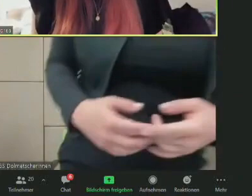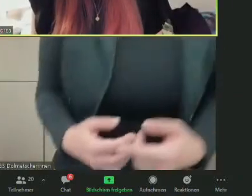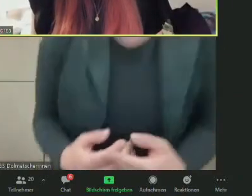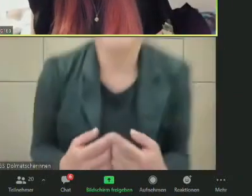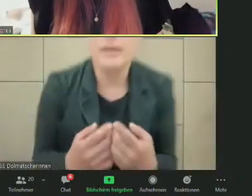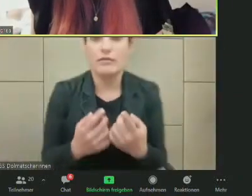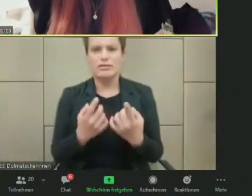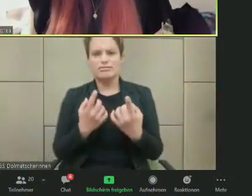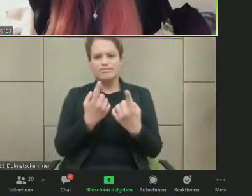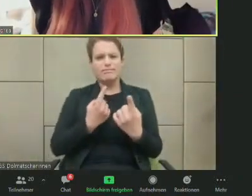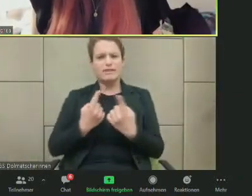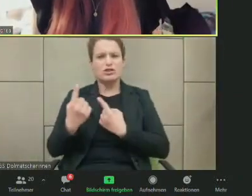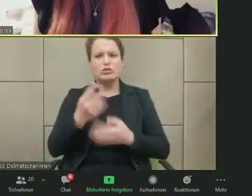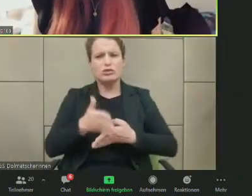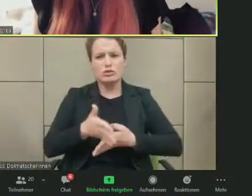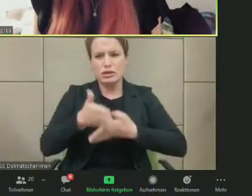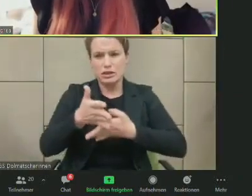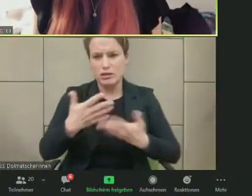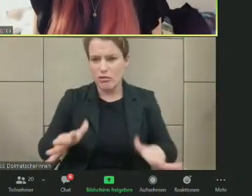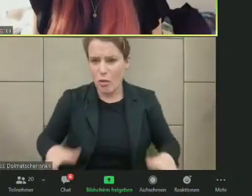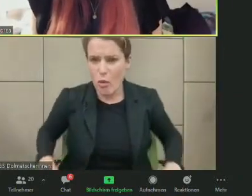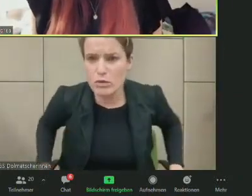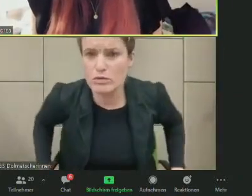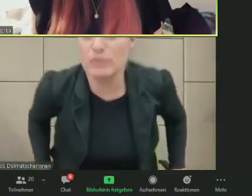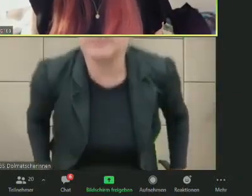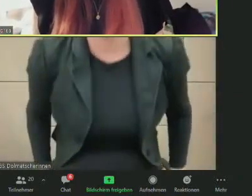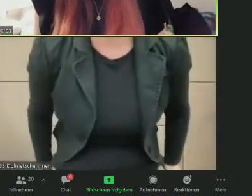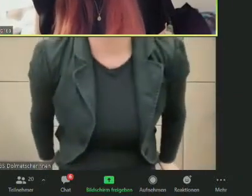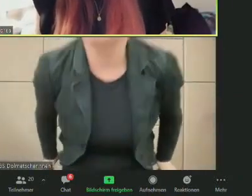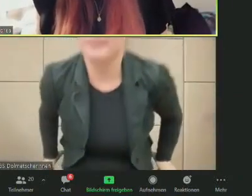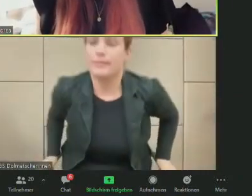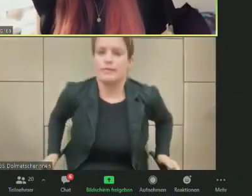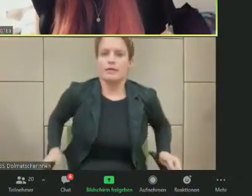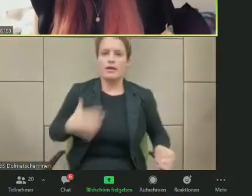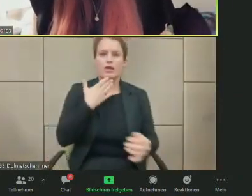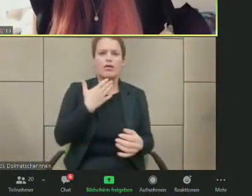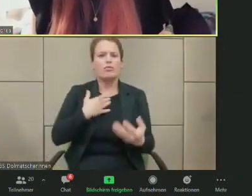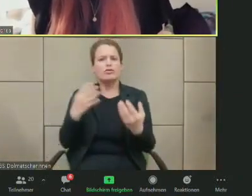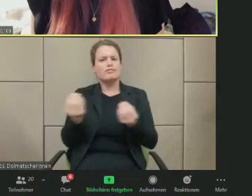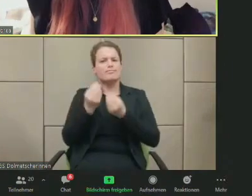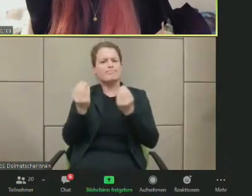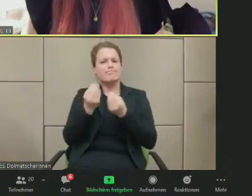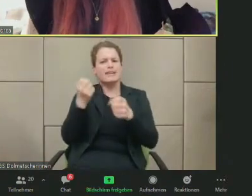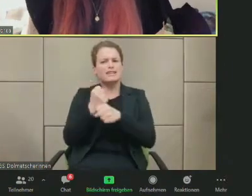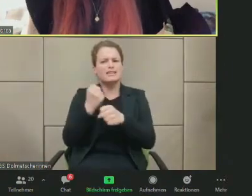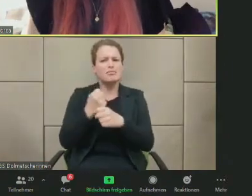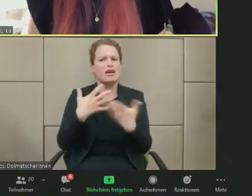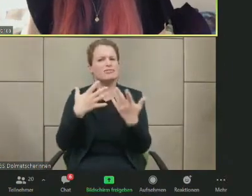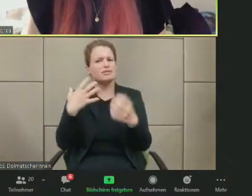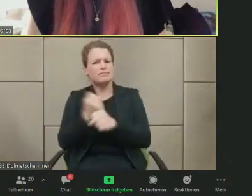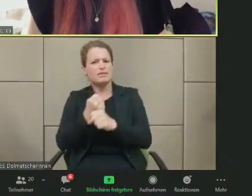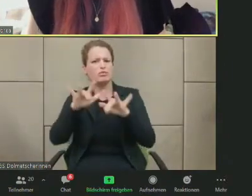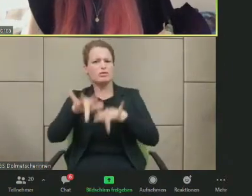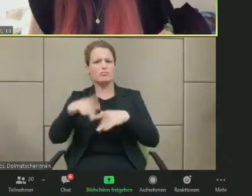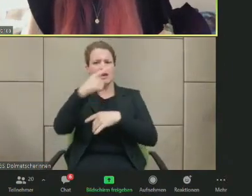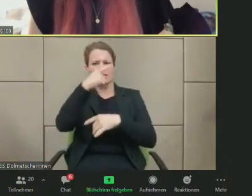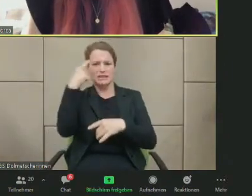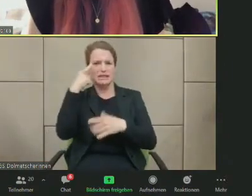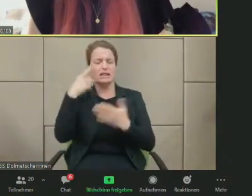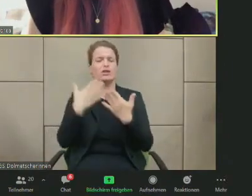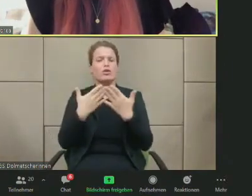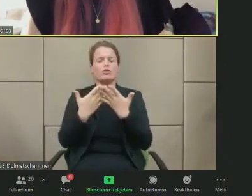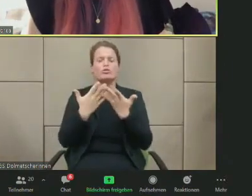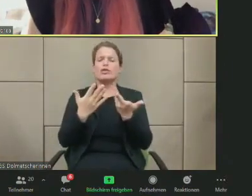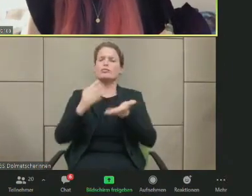machen zu wollen. Und da hat mir das Schreiben sehr geholfen und die Vernetzung mit anderen Patientinnen